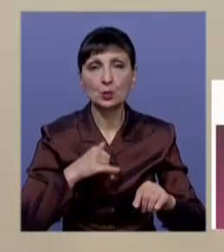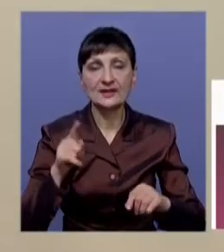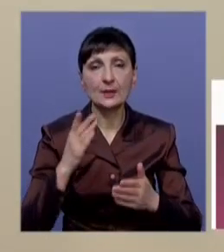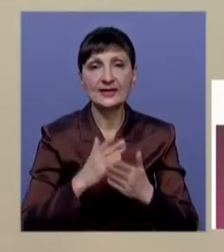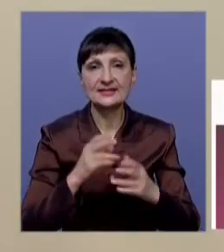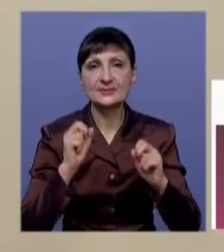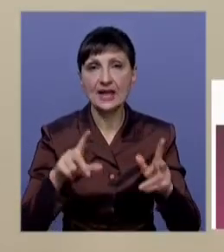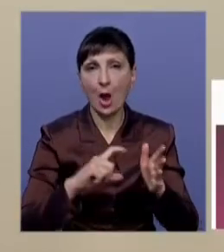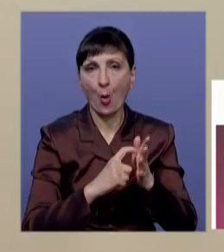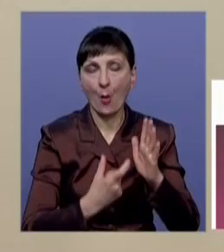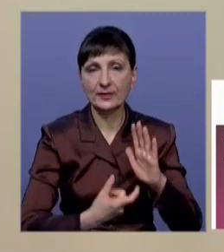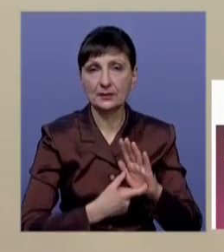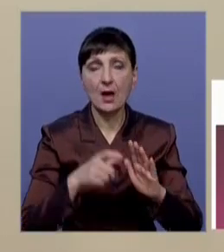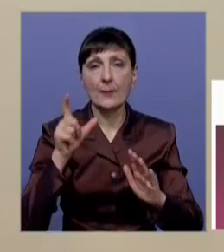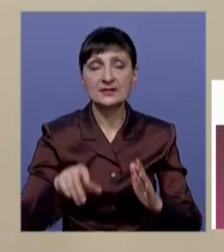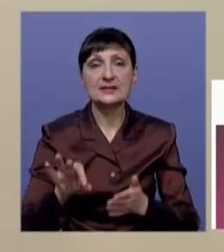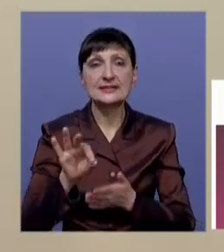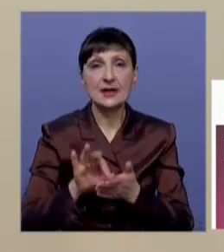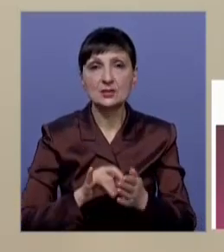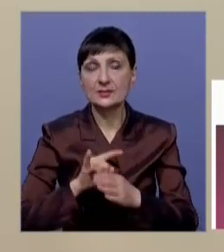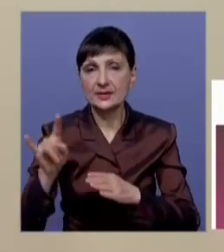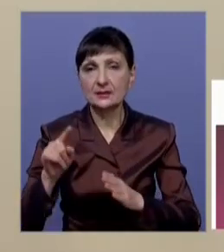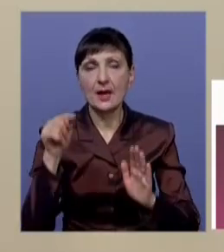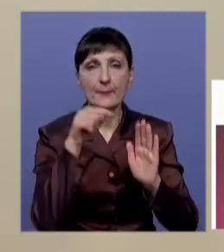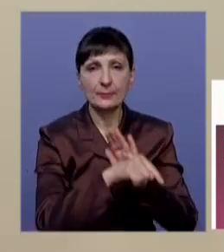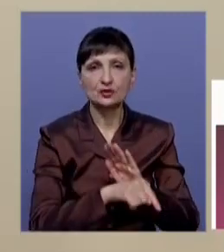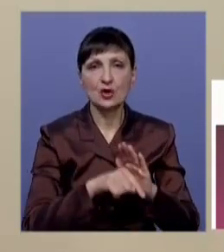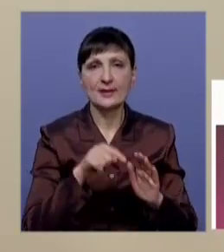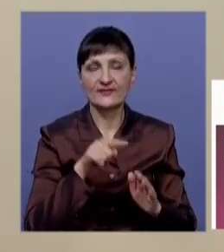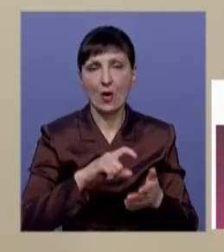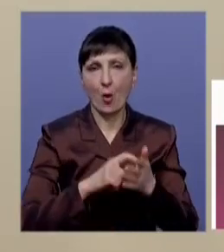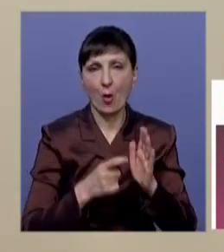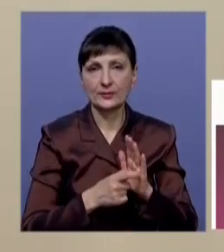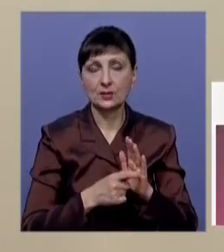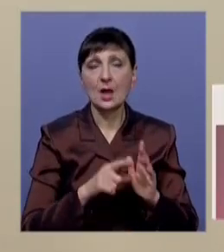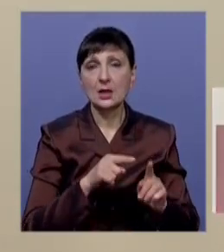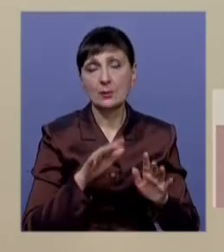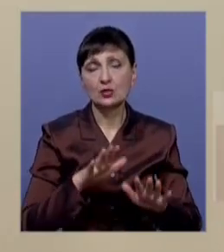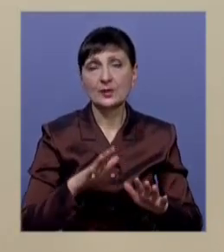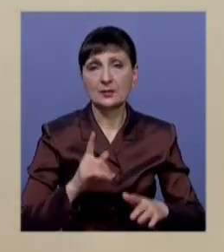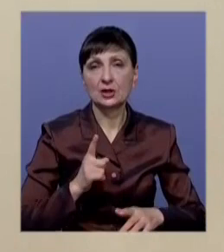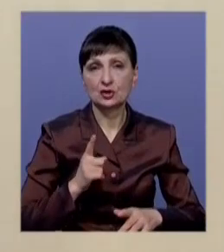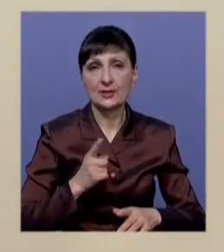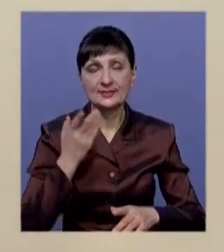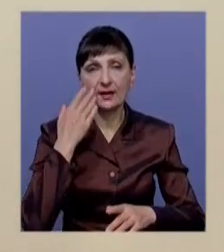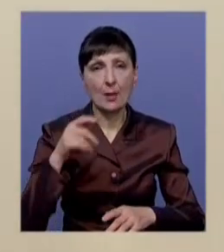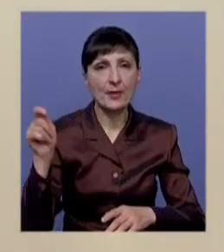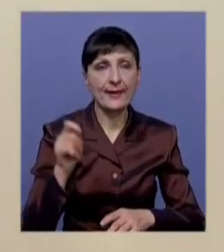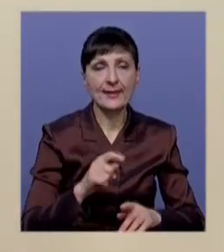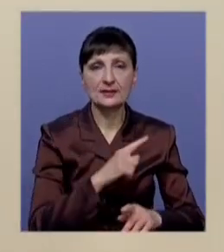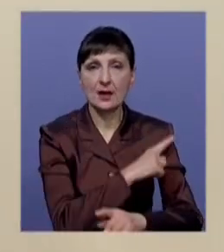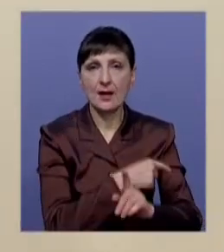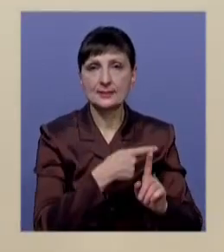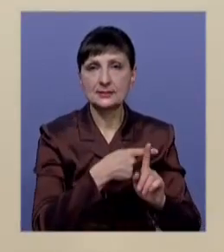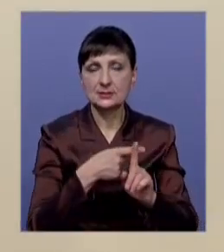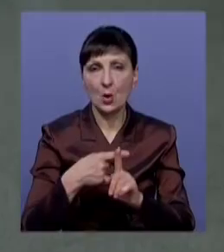изолятор. Пассажир сразу с борта помещается сюда, и здесь какое-то время дожидается, пока прибудет бригада скорой помощи